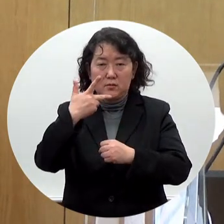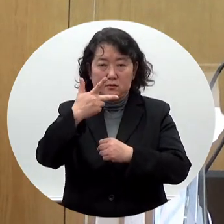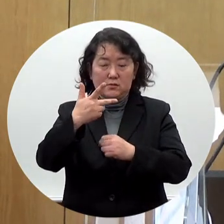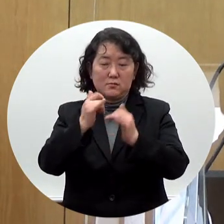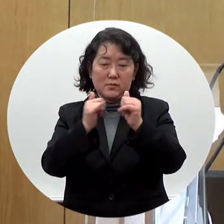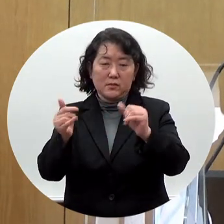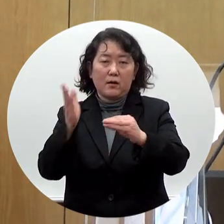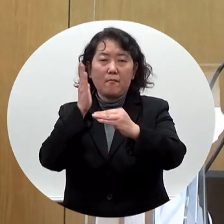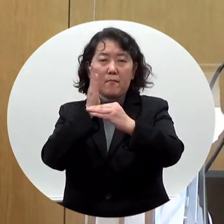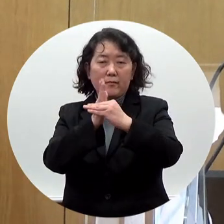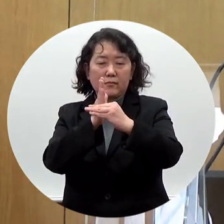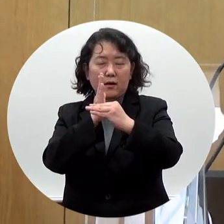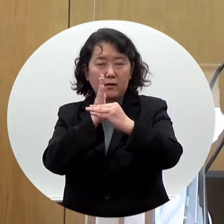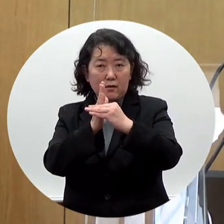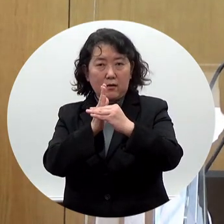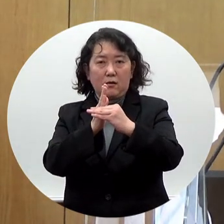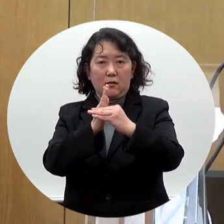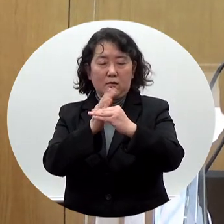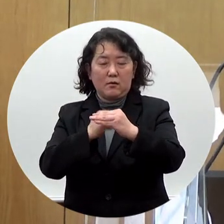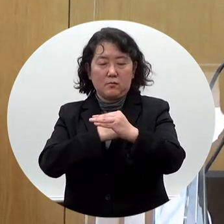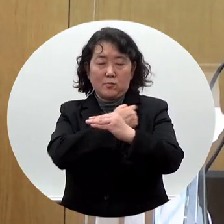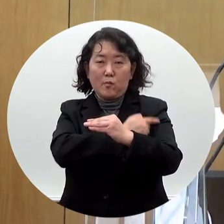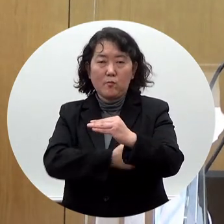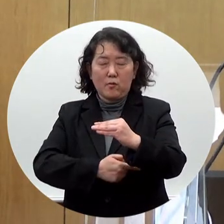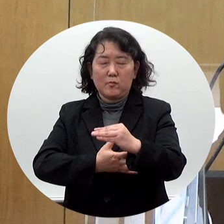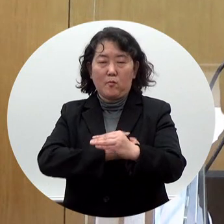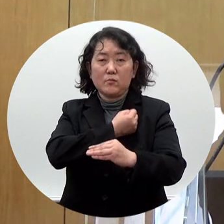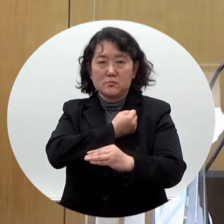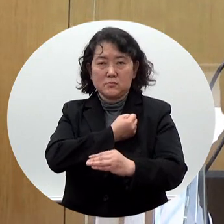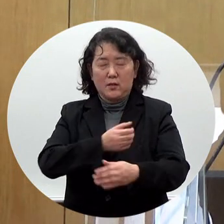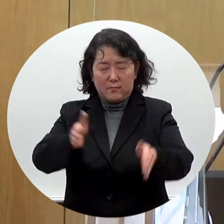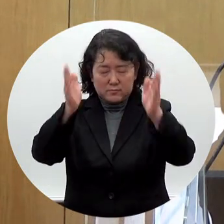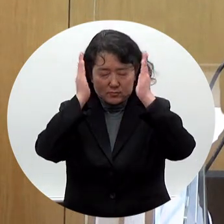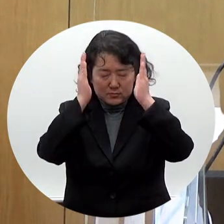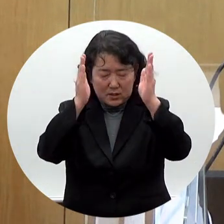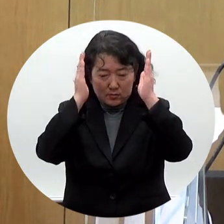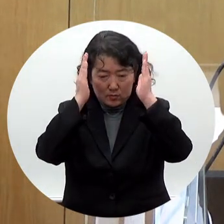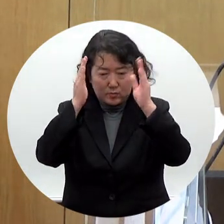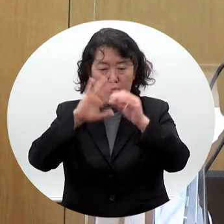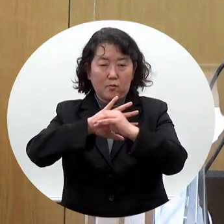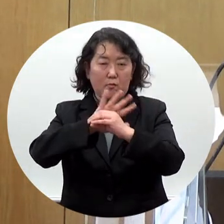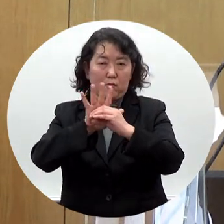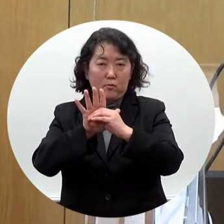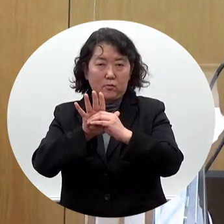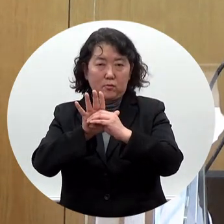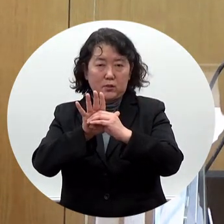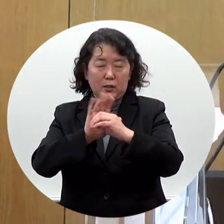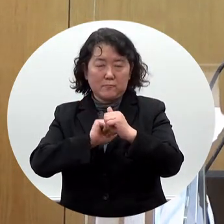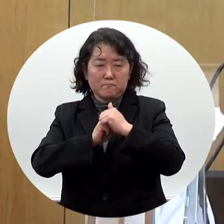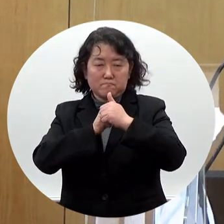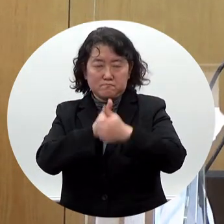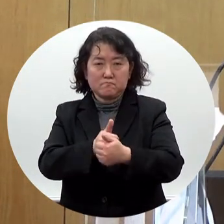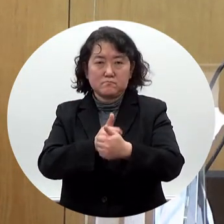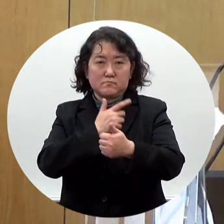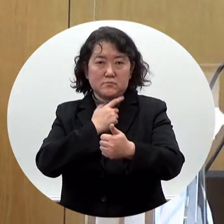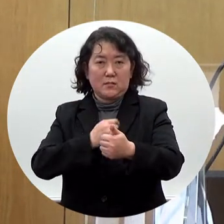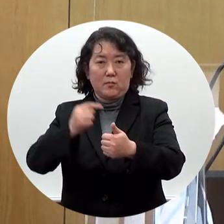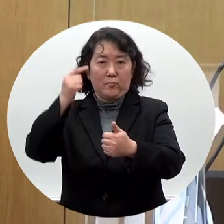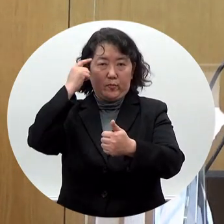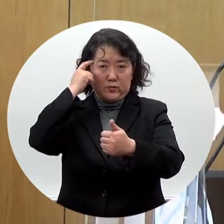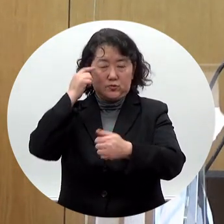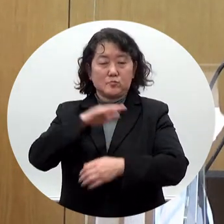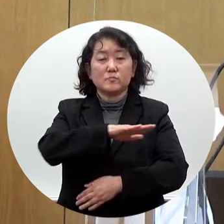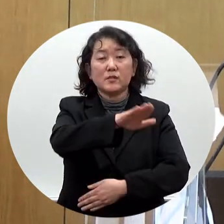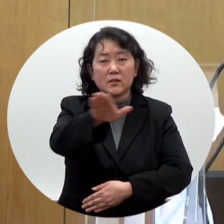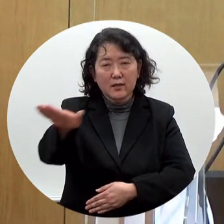ふうな思いをしっかりと持って全力でコロナ禍に立ち向かってまいりたいというふうに思います。皆さんと共に